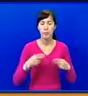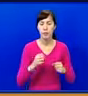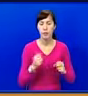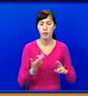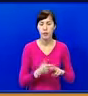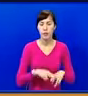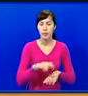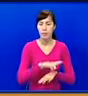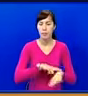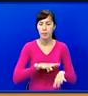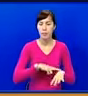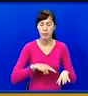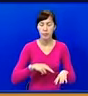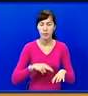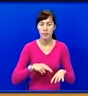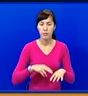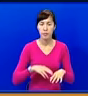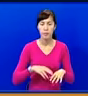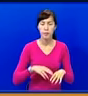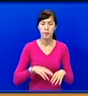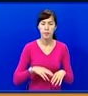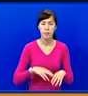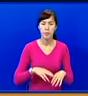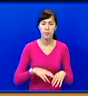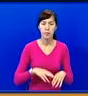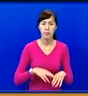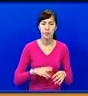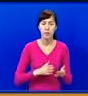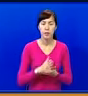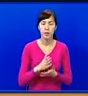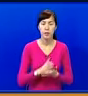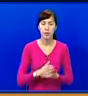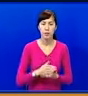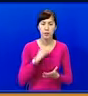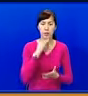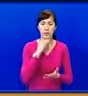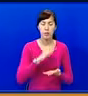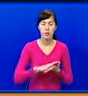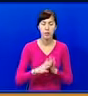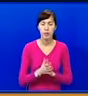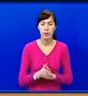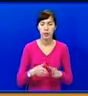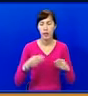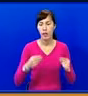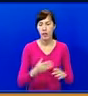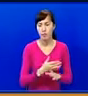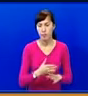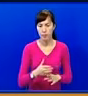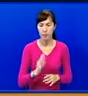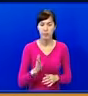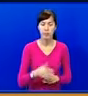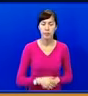жағы ішкі істер органдарына, оның ішінде жағы местный полицияға жеткілікті дәрежеде ақша бөліп